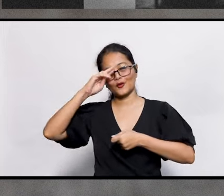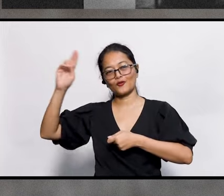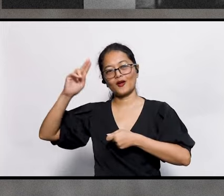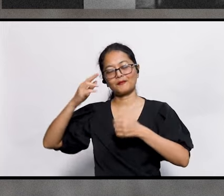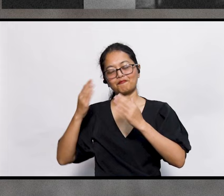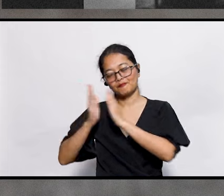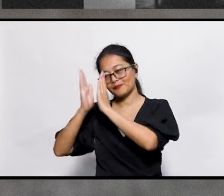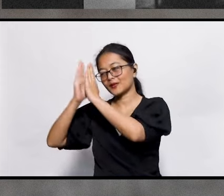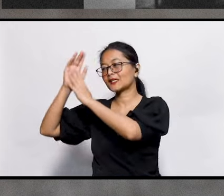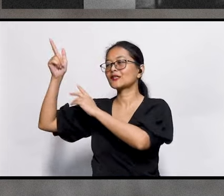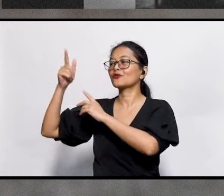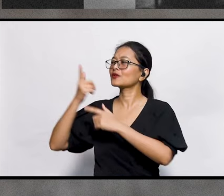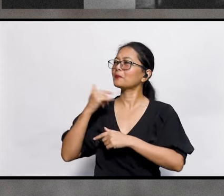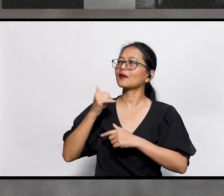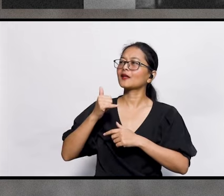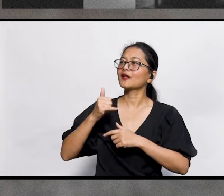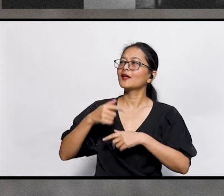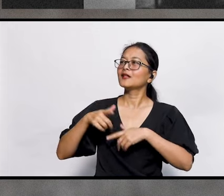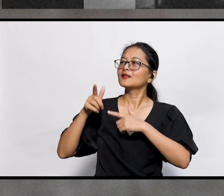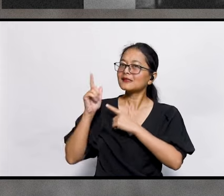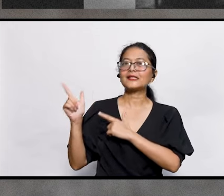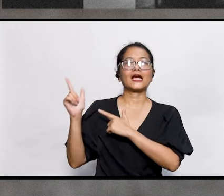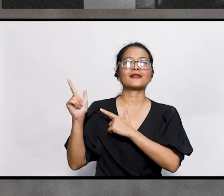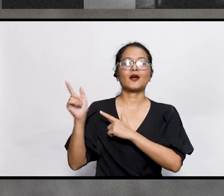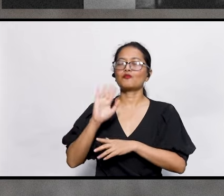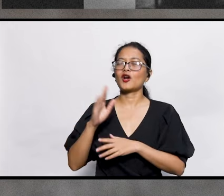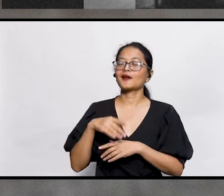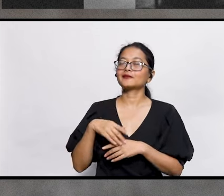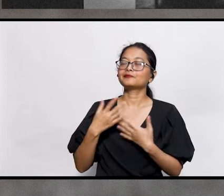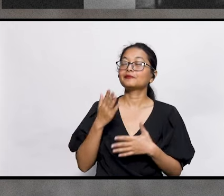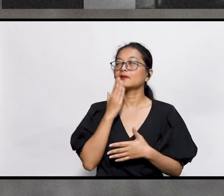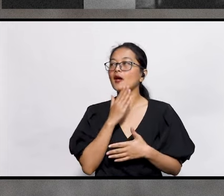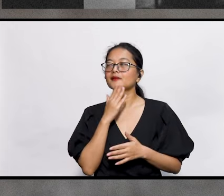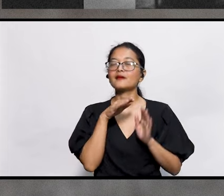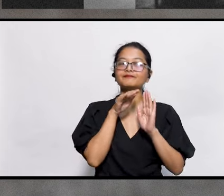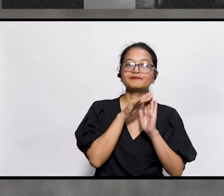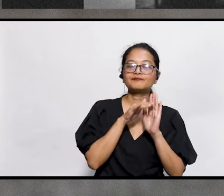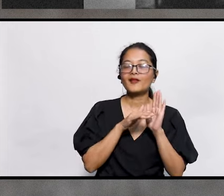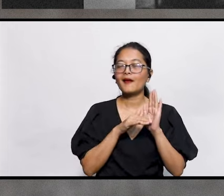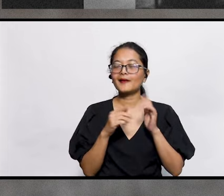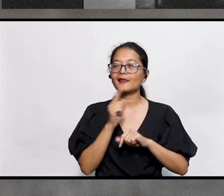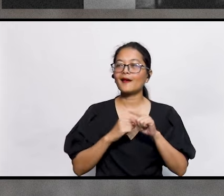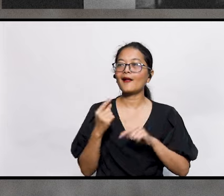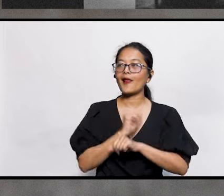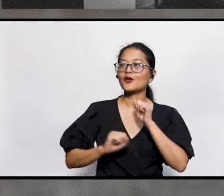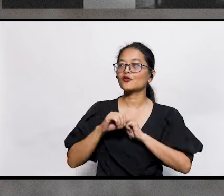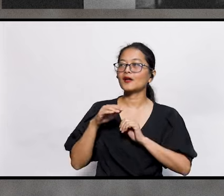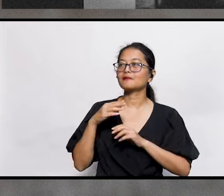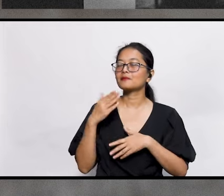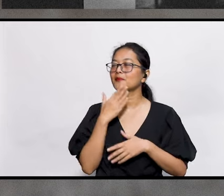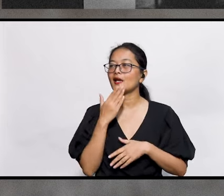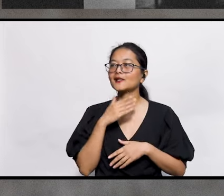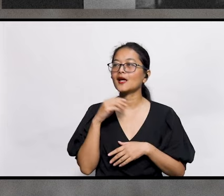weapon not a ritual pujian itu sebuah senjata bukan ritual bukan penghangat